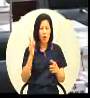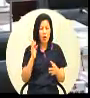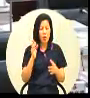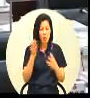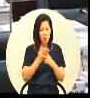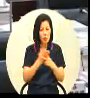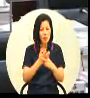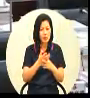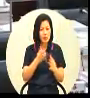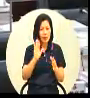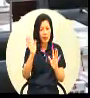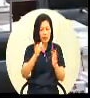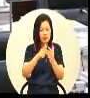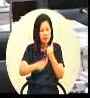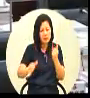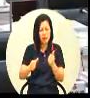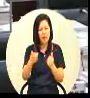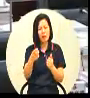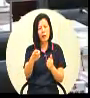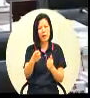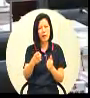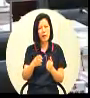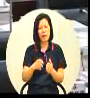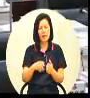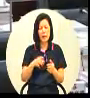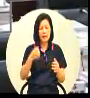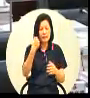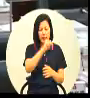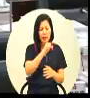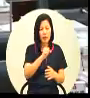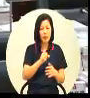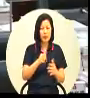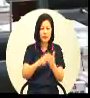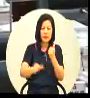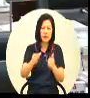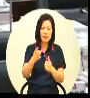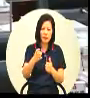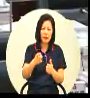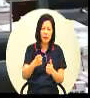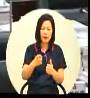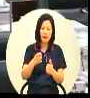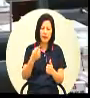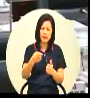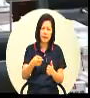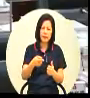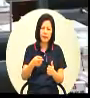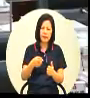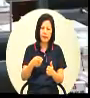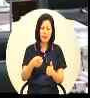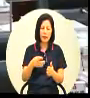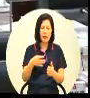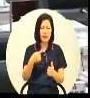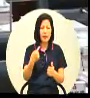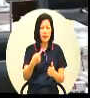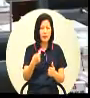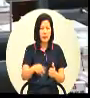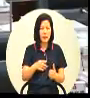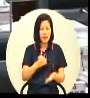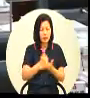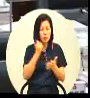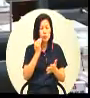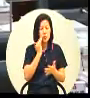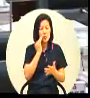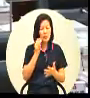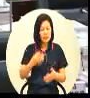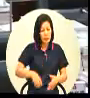生啊？糟糕，台湾不孕症的已经很多了，好不容易怀了一个小孩，结果可能接触到或吃